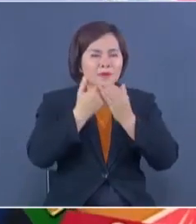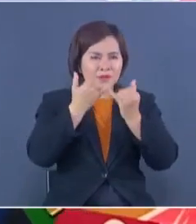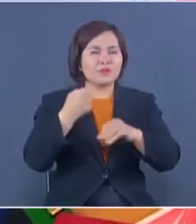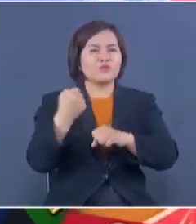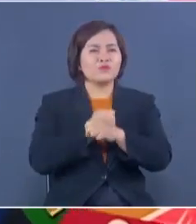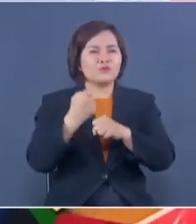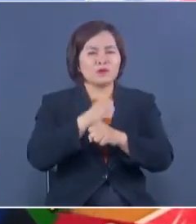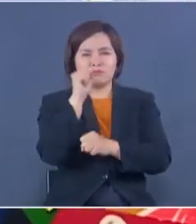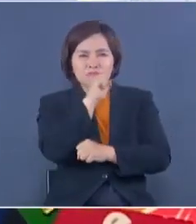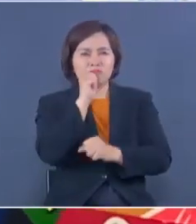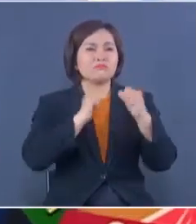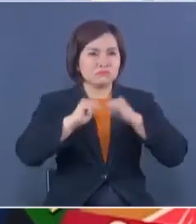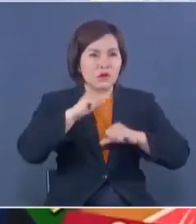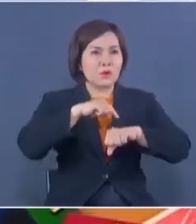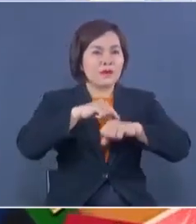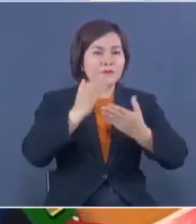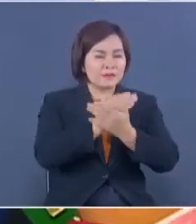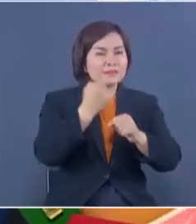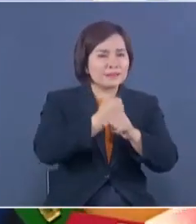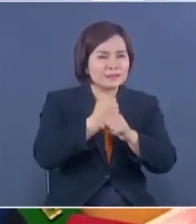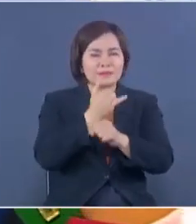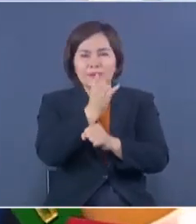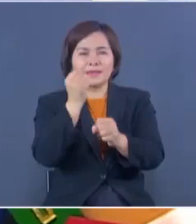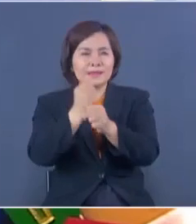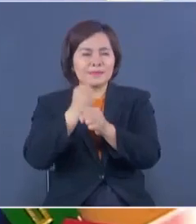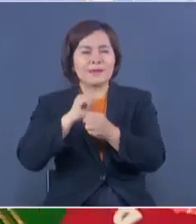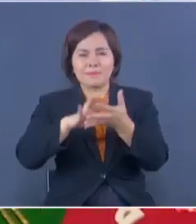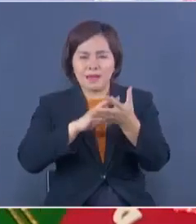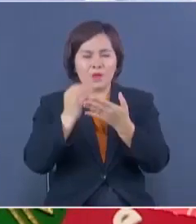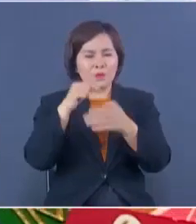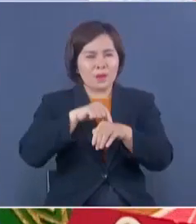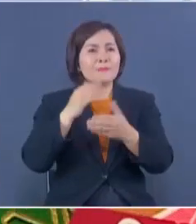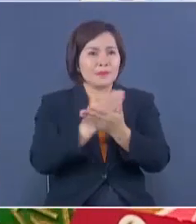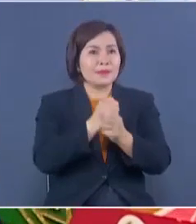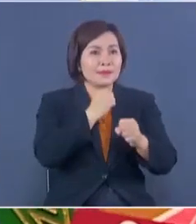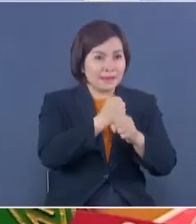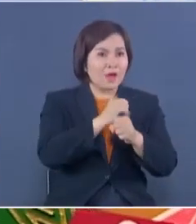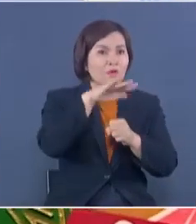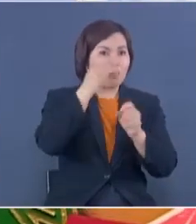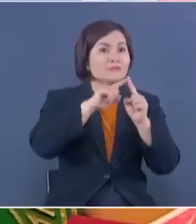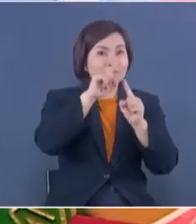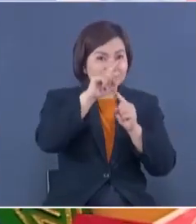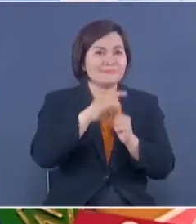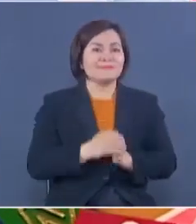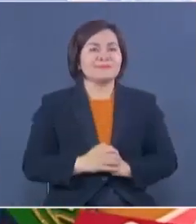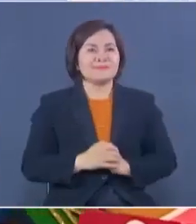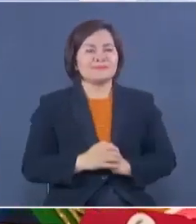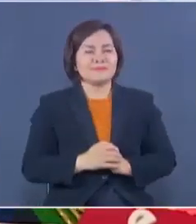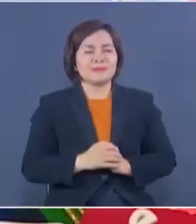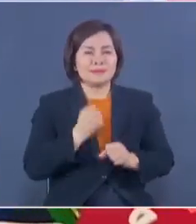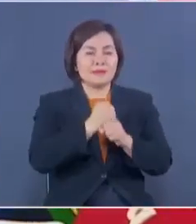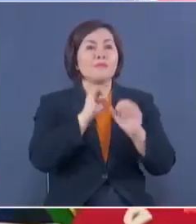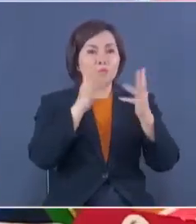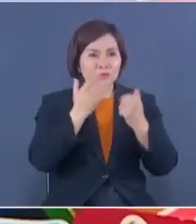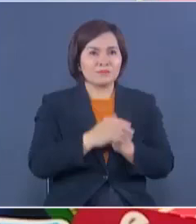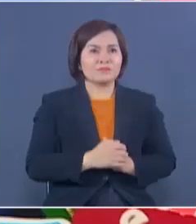เสิร์ตมากขึ้นครับก็จะแบ่งเวลาซ้อมกับเวลาไปงานแล้วก็เวลาไปมหาลัยครับ งาน มาก่อนใช่ไหมก็ชึบไปที่งานเสร็จ